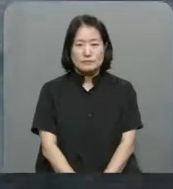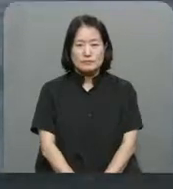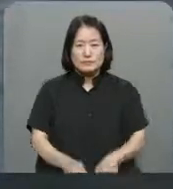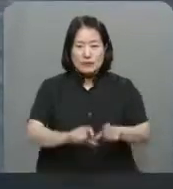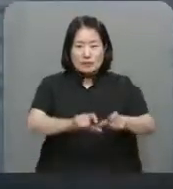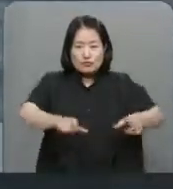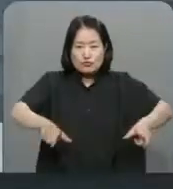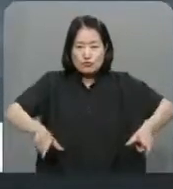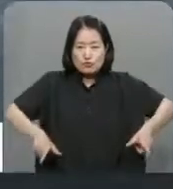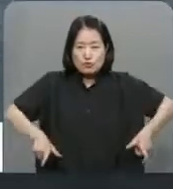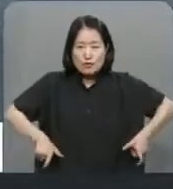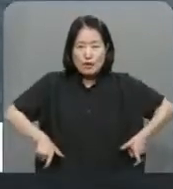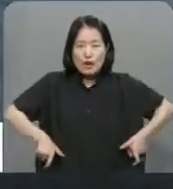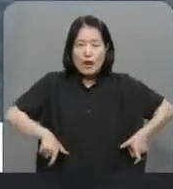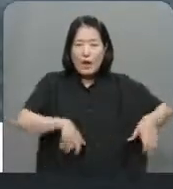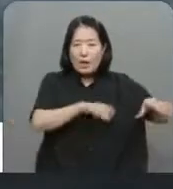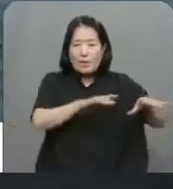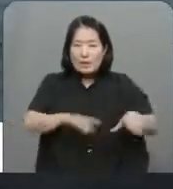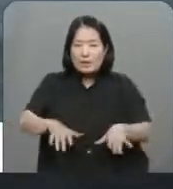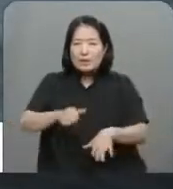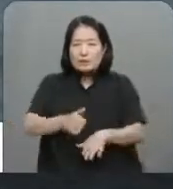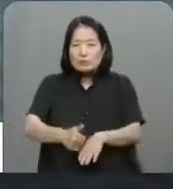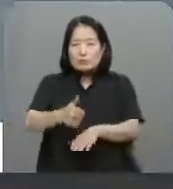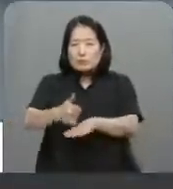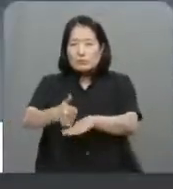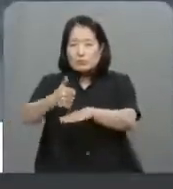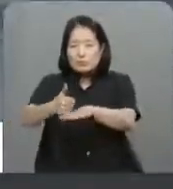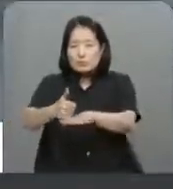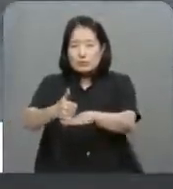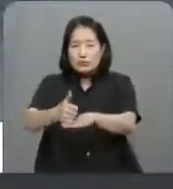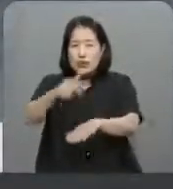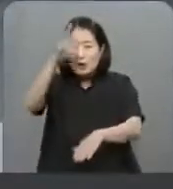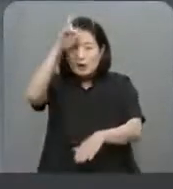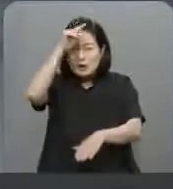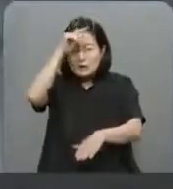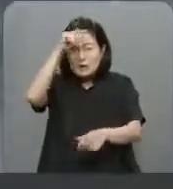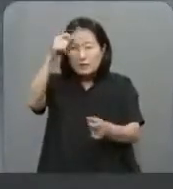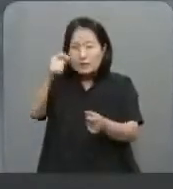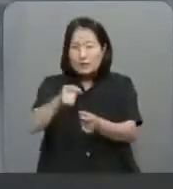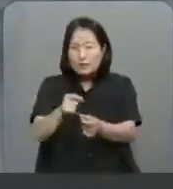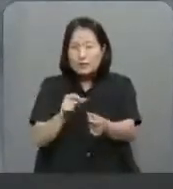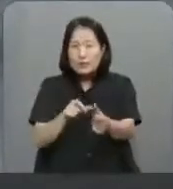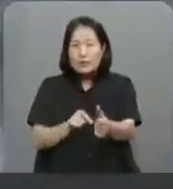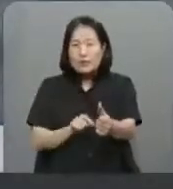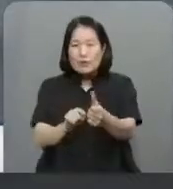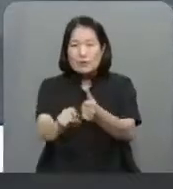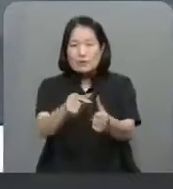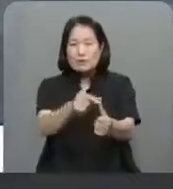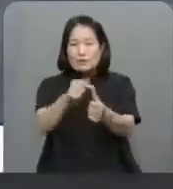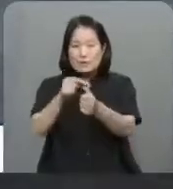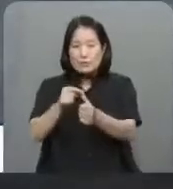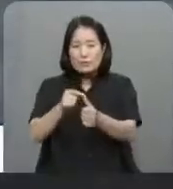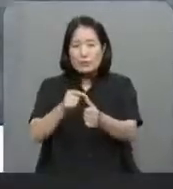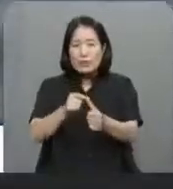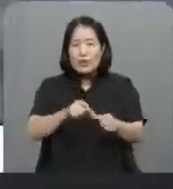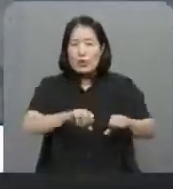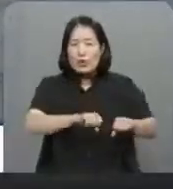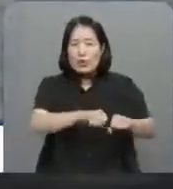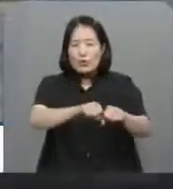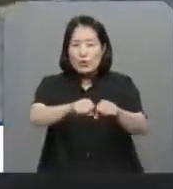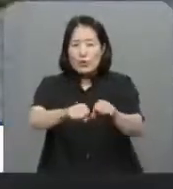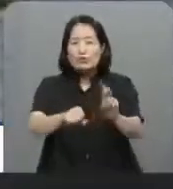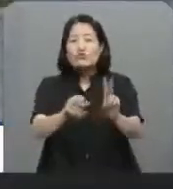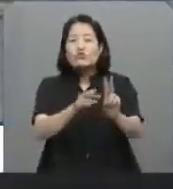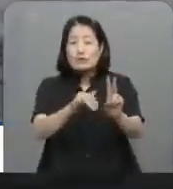튜브를 탄 채 바다에 표류하던 피서객에게 해경 구조대가 접근합니다. 수상 오토바이도 지금 2명